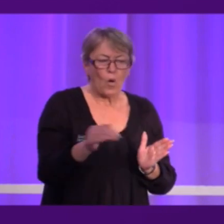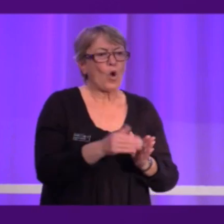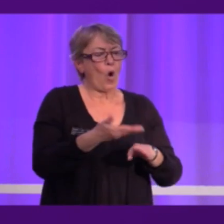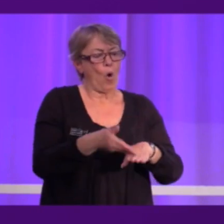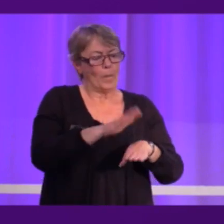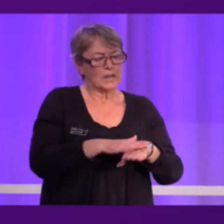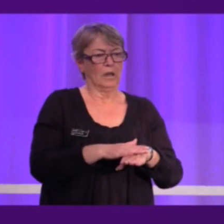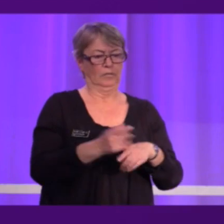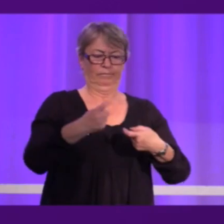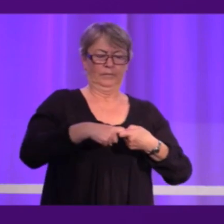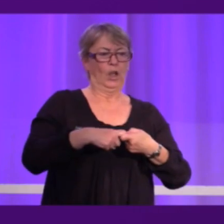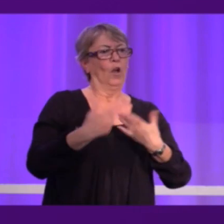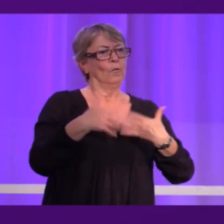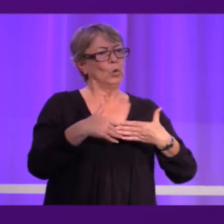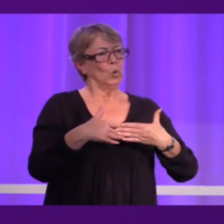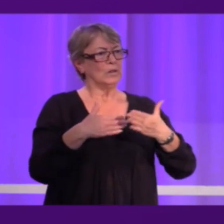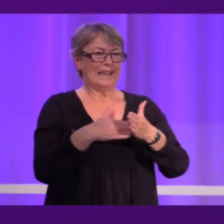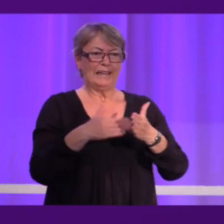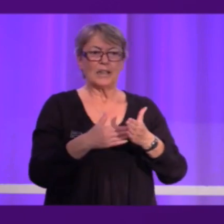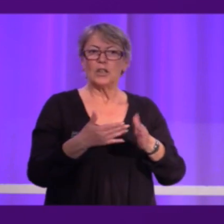kring funktionshindersfrågor.